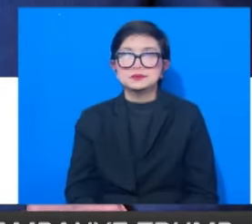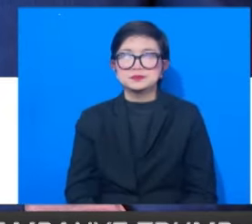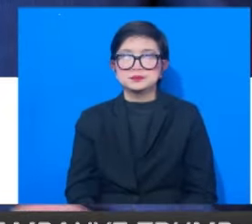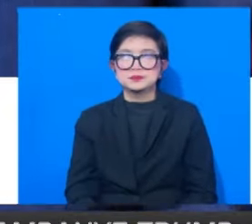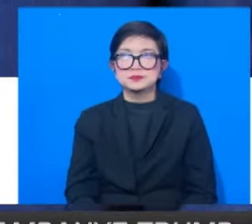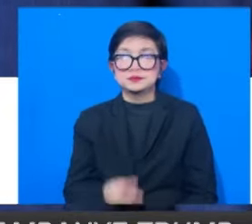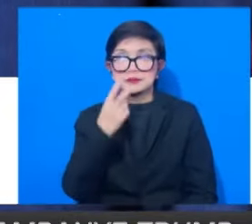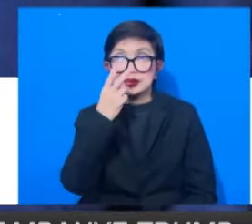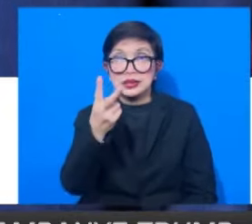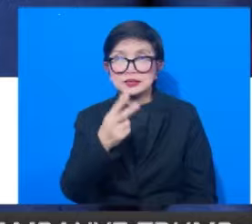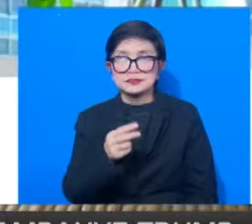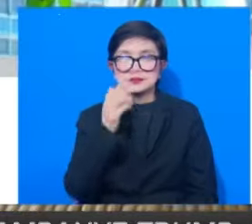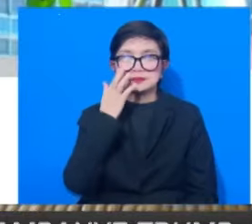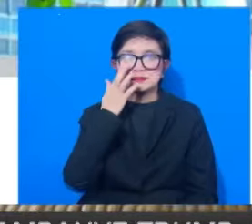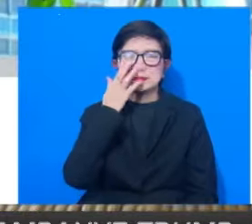mirip ini.